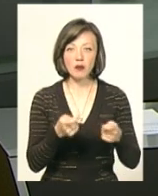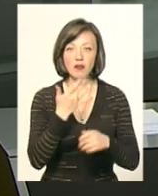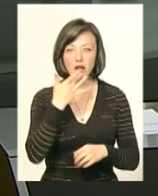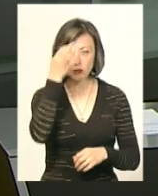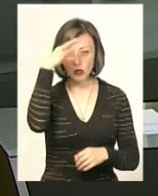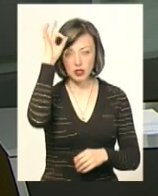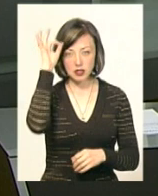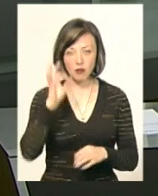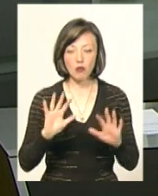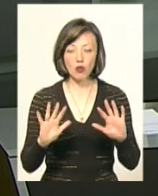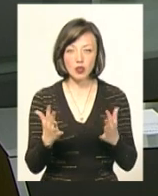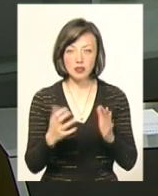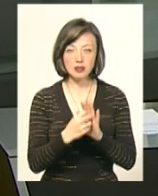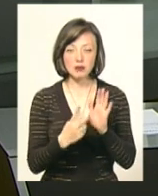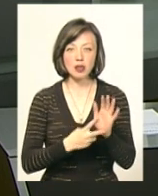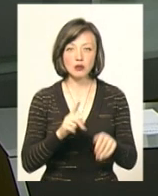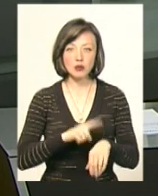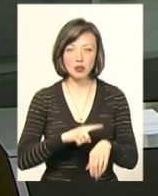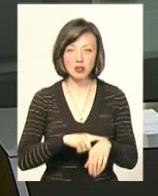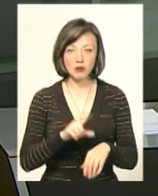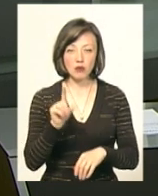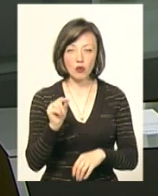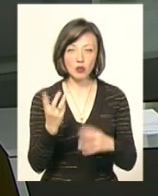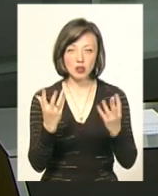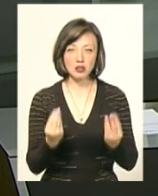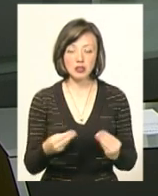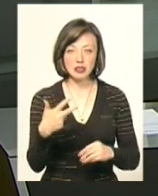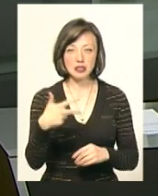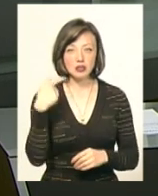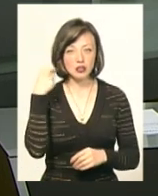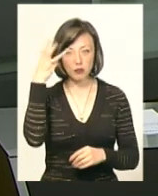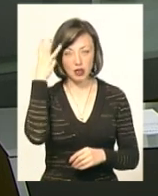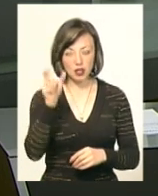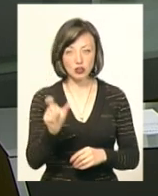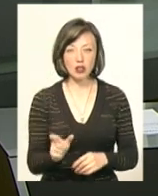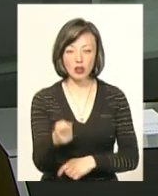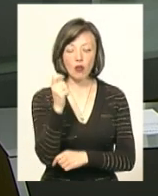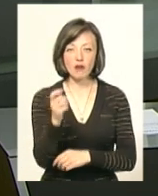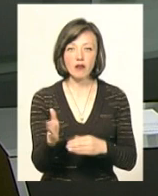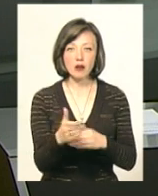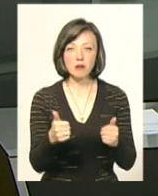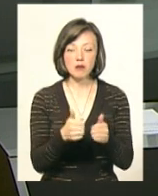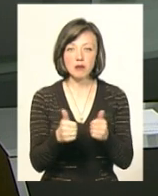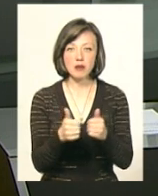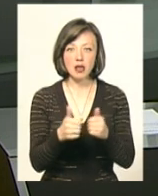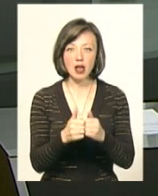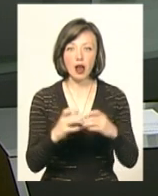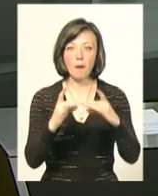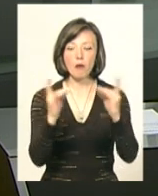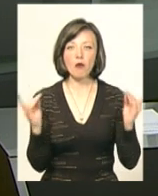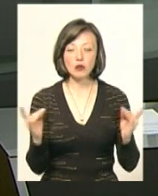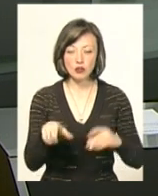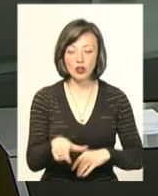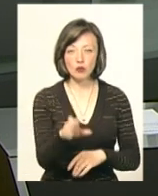Нацполіції Інна Глега, подія сталася о 17-й годині понеділка. 30-річний хмельничанин ловив рибу поблизу мосту через річку Південний Буг